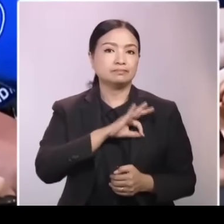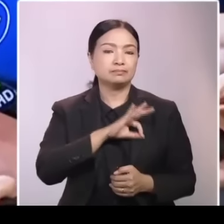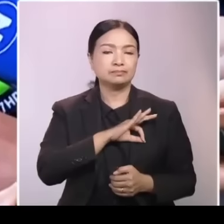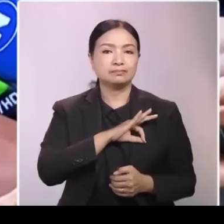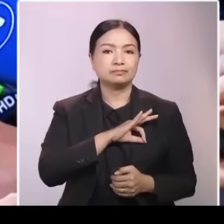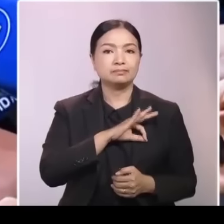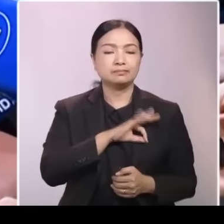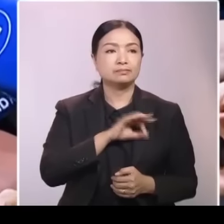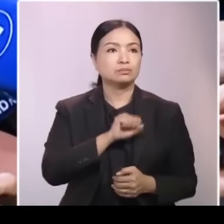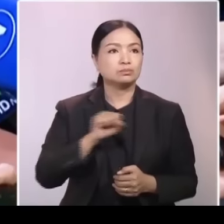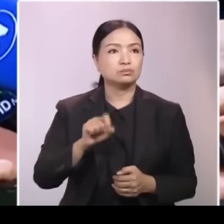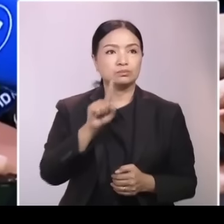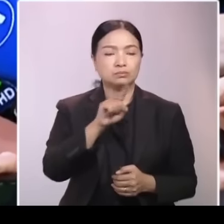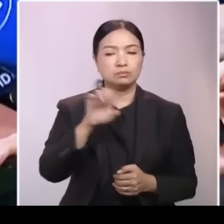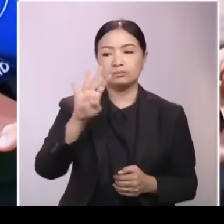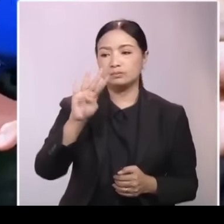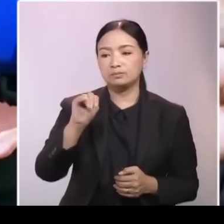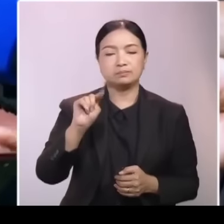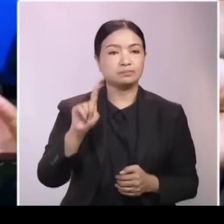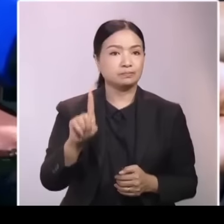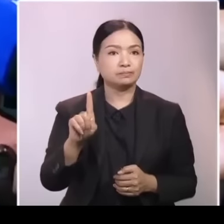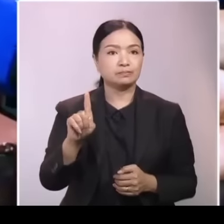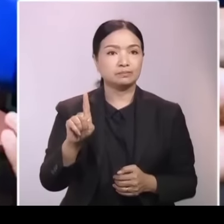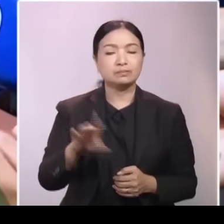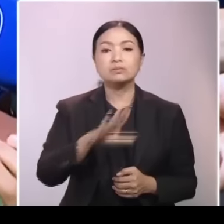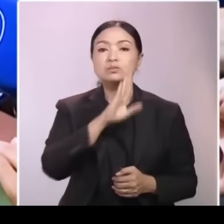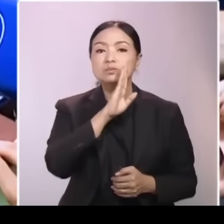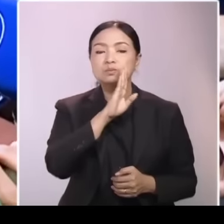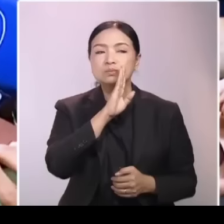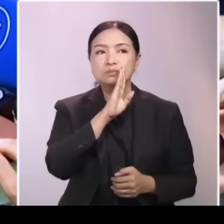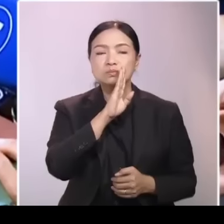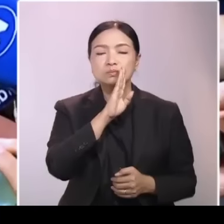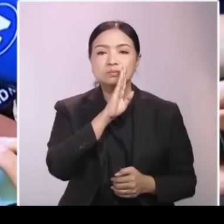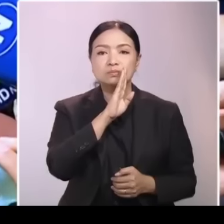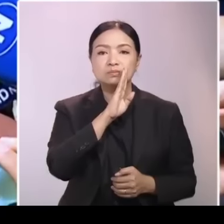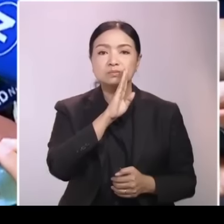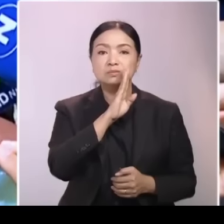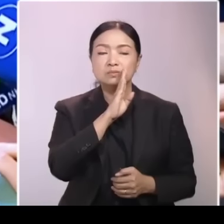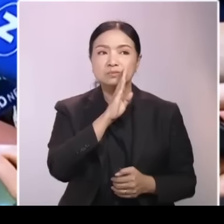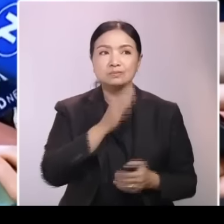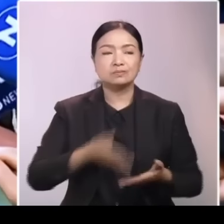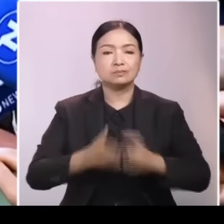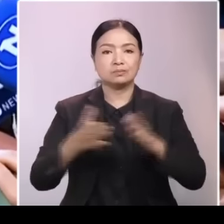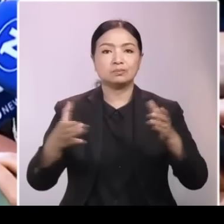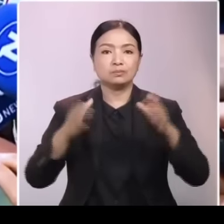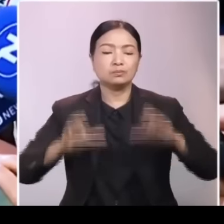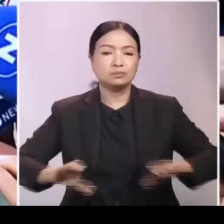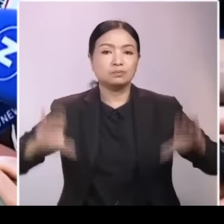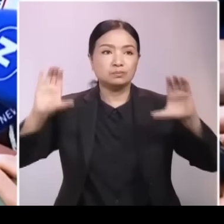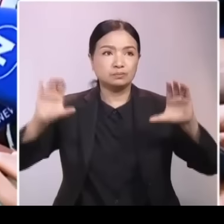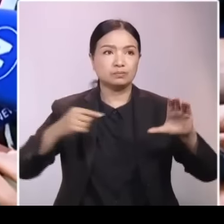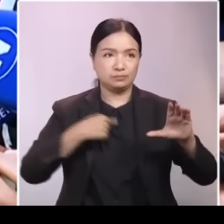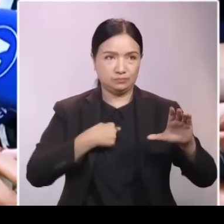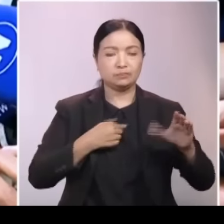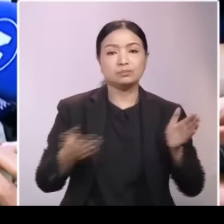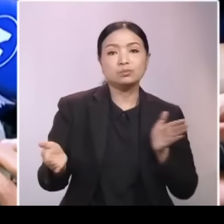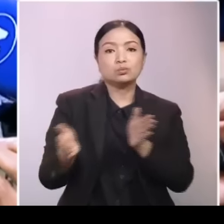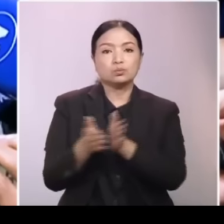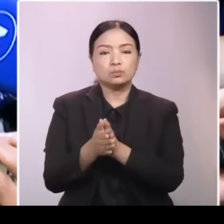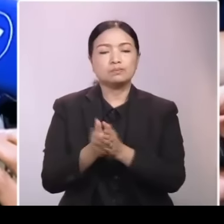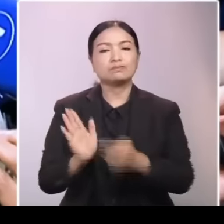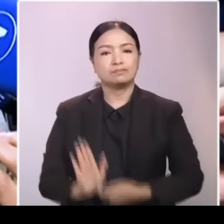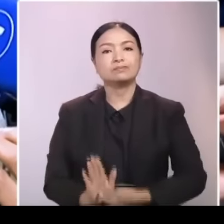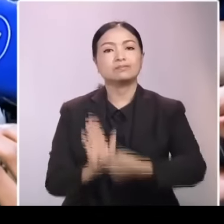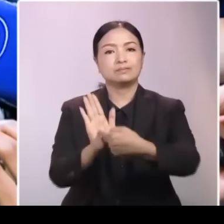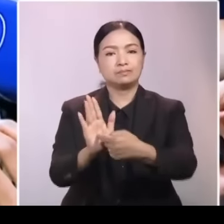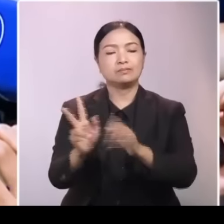าผู้แทนราษฎรอยู่141ท่านนะครับหากจะมีการจัดตั้งรัฐบาลและเราร่วมด้วยเราก็คงจะต้องเสนอนโยบ